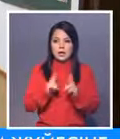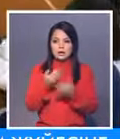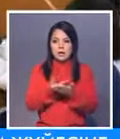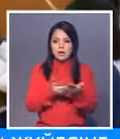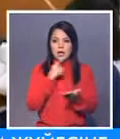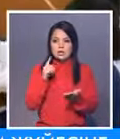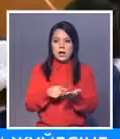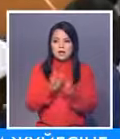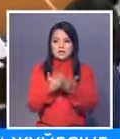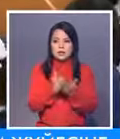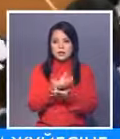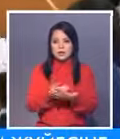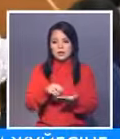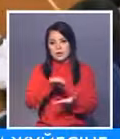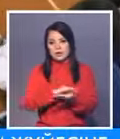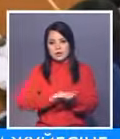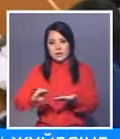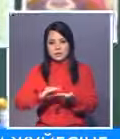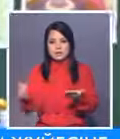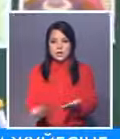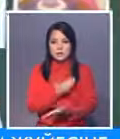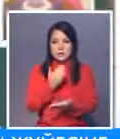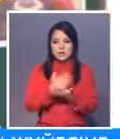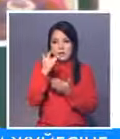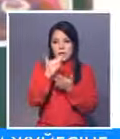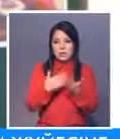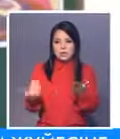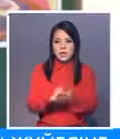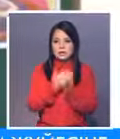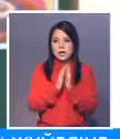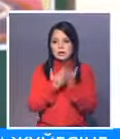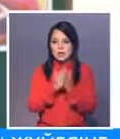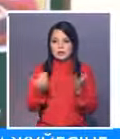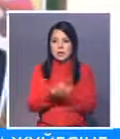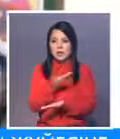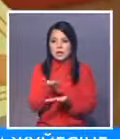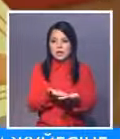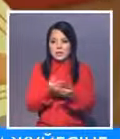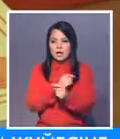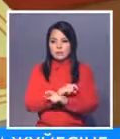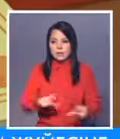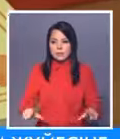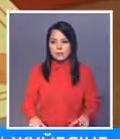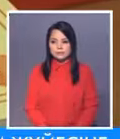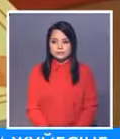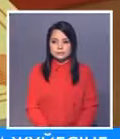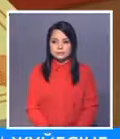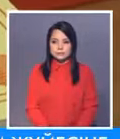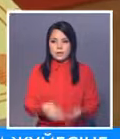жазылды. Яғни байқоңырлық қазақ балалар үшін барлығы жаңа бағдарлама, жаңа кітап, жаңаша сипаттағы мектеп. Қазір сол